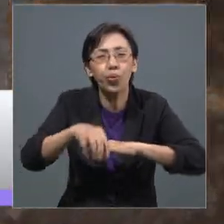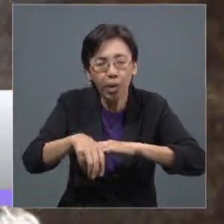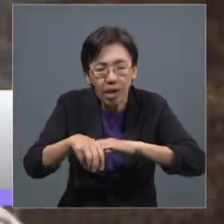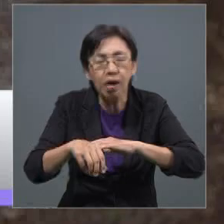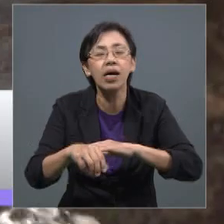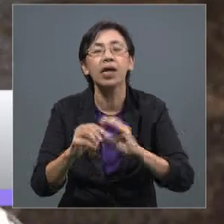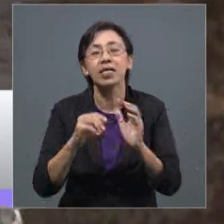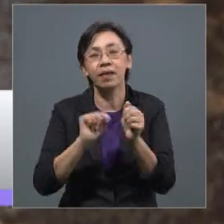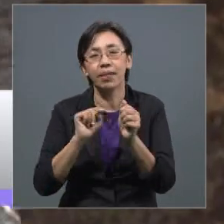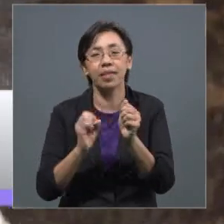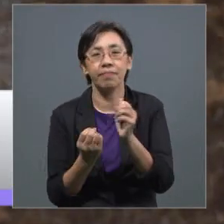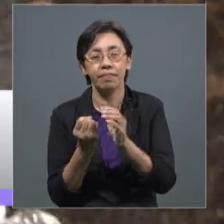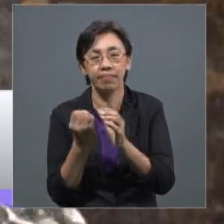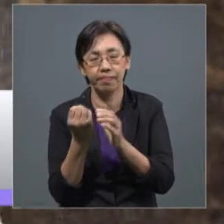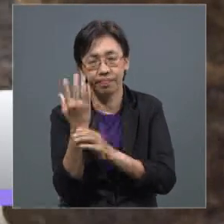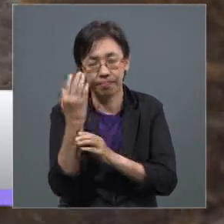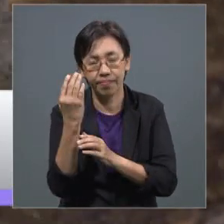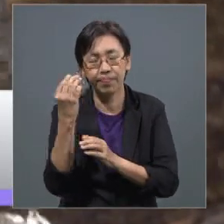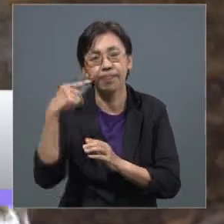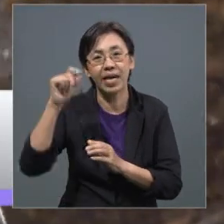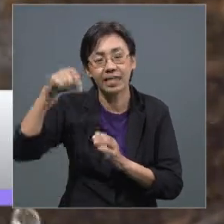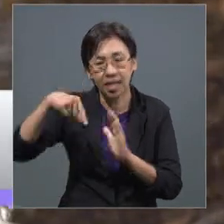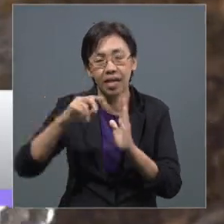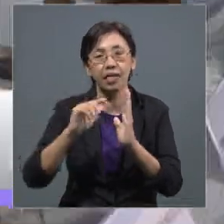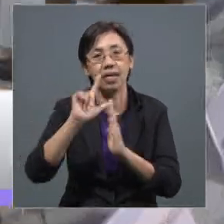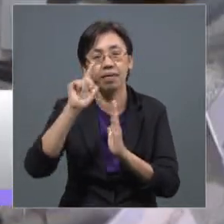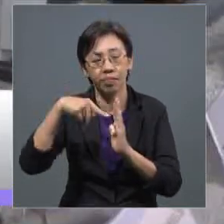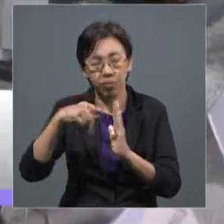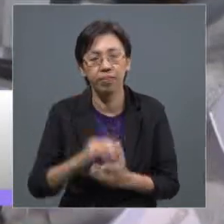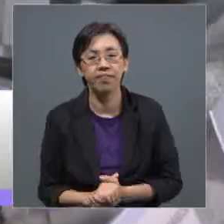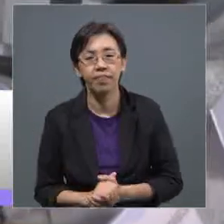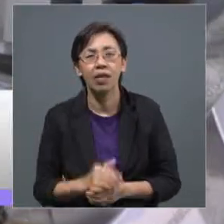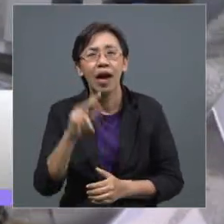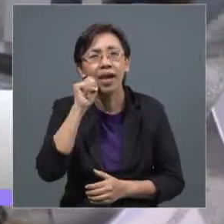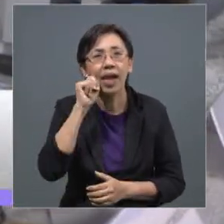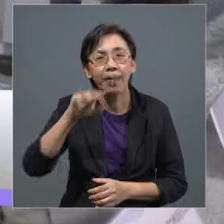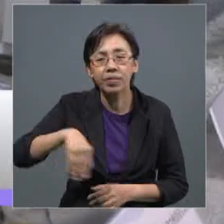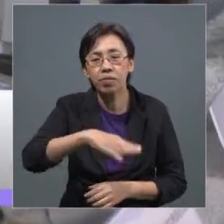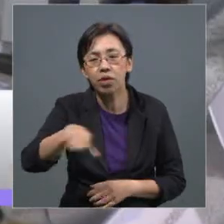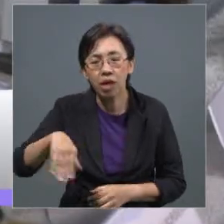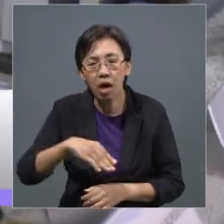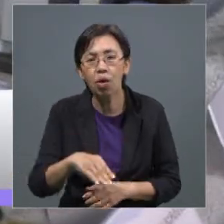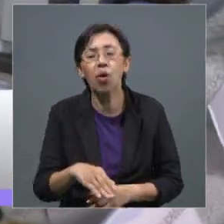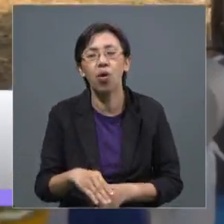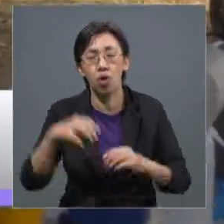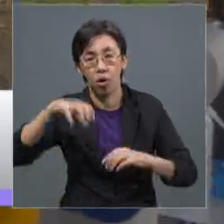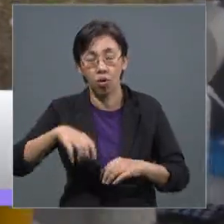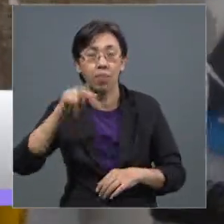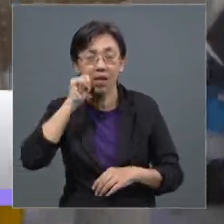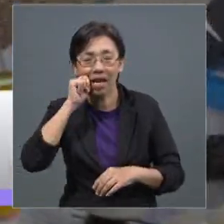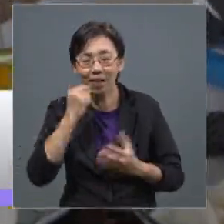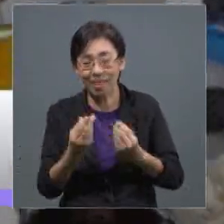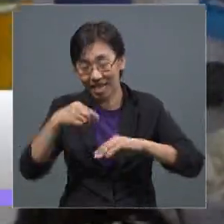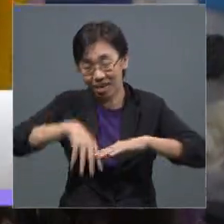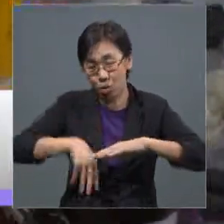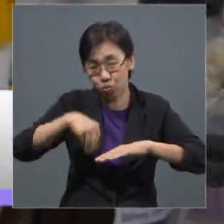นแม้จะมองเห็นว่าใสสะอาดน่าดื่มอย่างนี้แต่เมื่อกองมาตรฐานคุณภาพน้ำบาดาลกรมทรัพยากรน้ำบาดาลกระทรวง